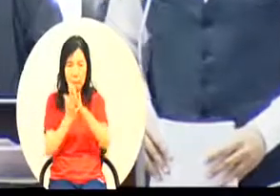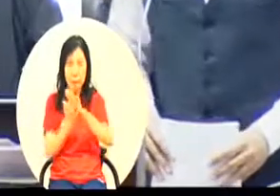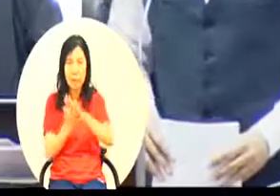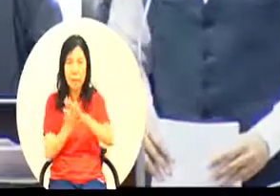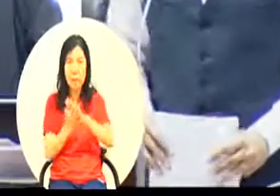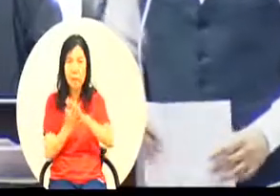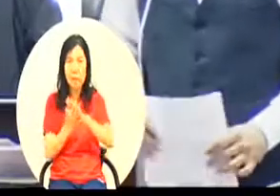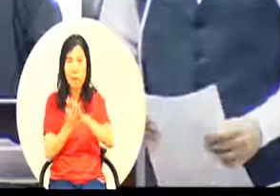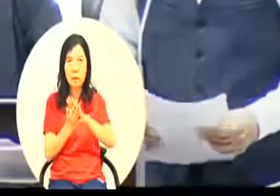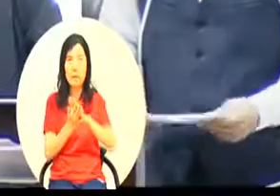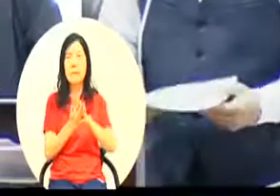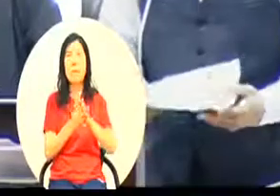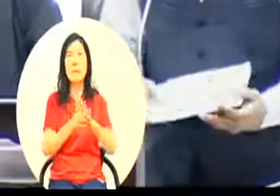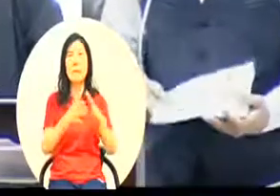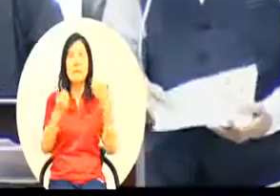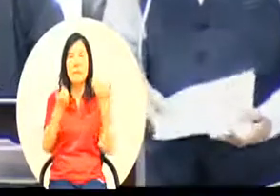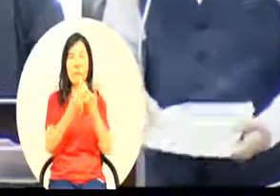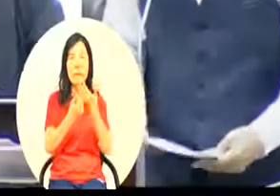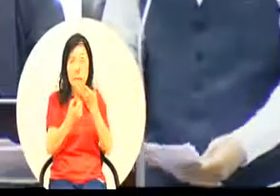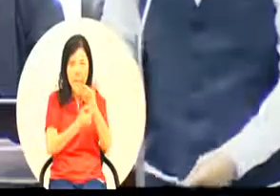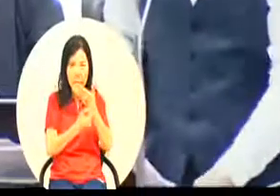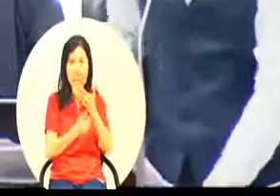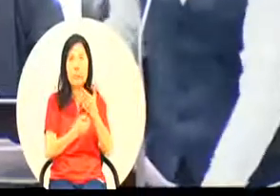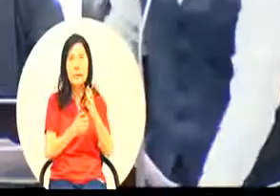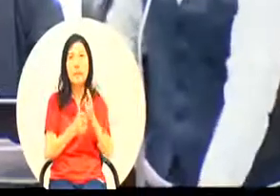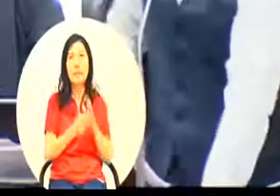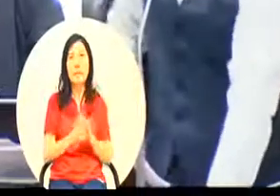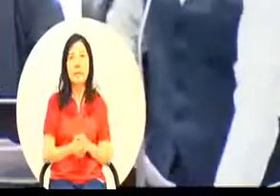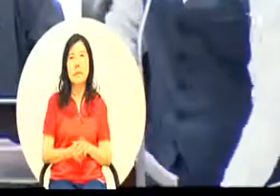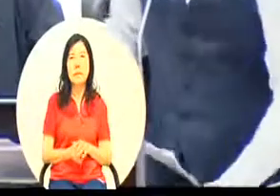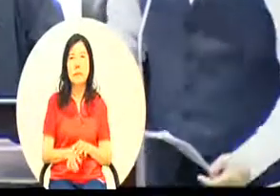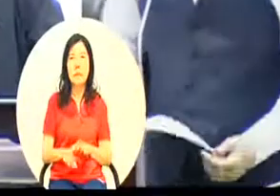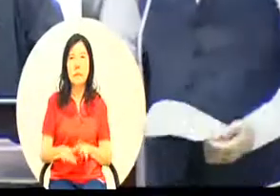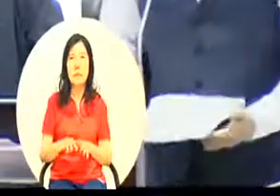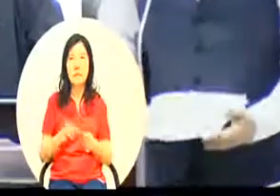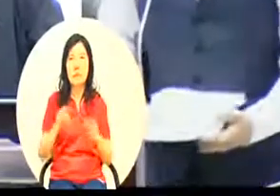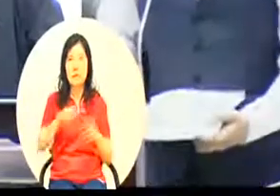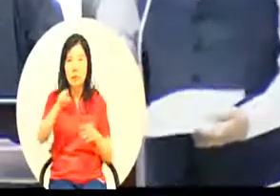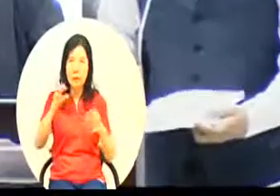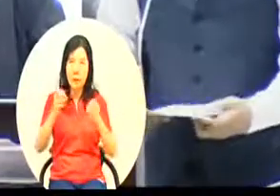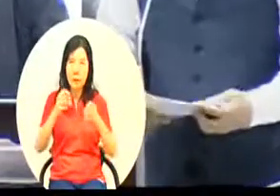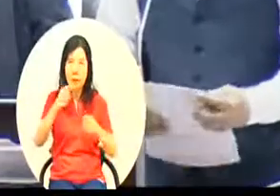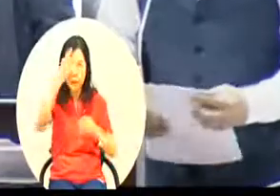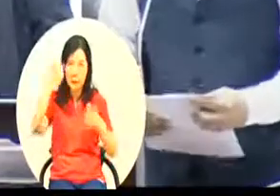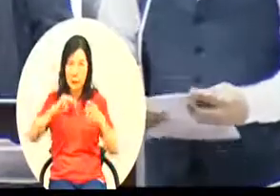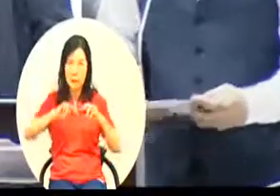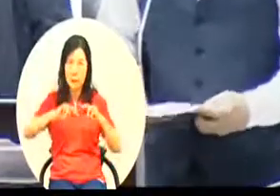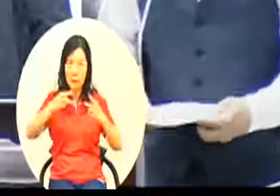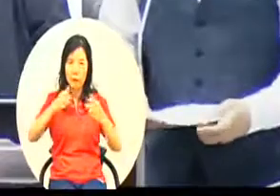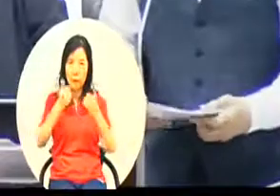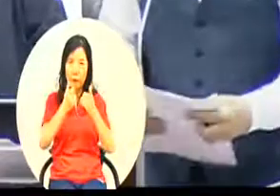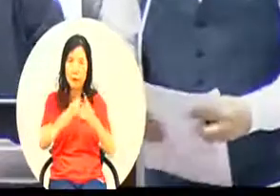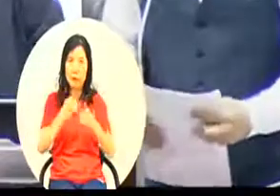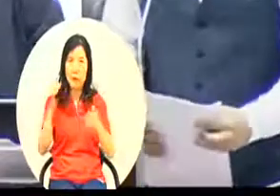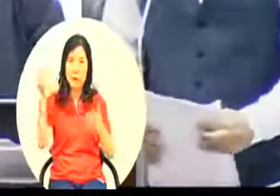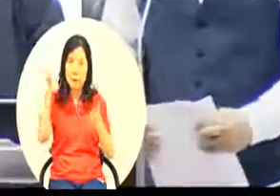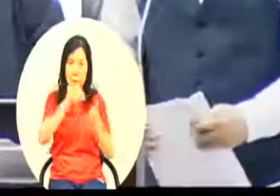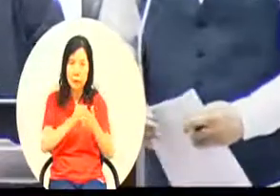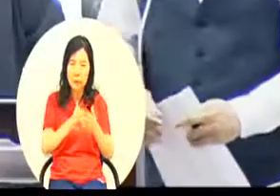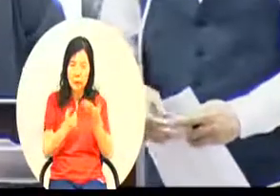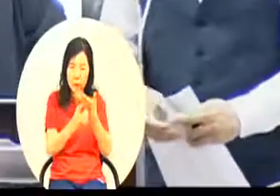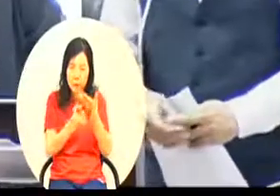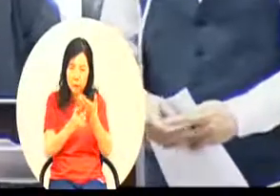毒，那所以现在大家讨论，那我们的司改会议到底吸毒要不要除罪